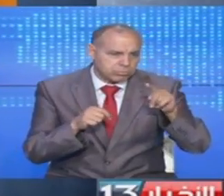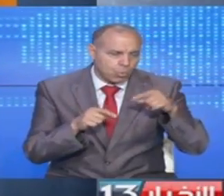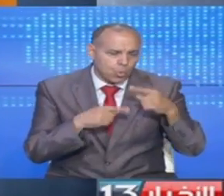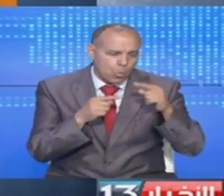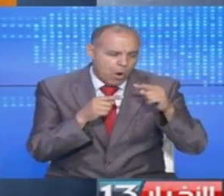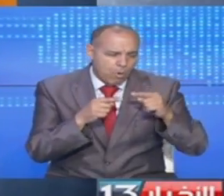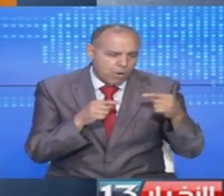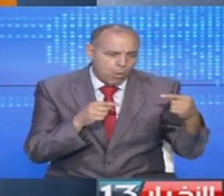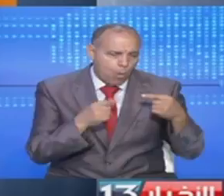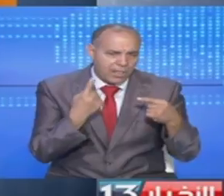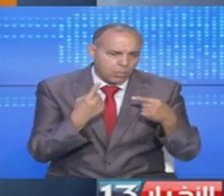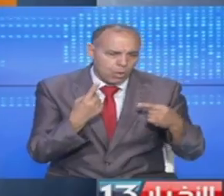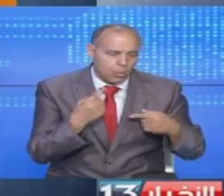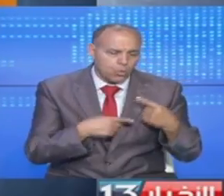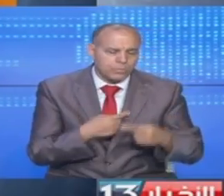يوميا.